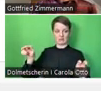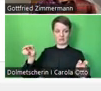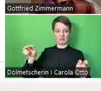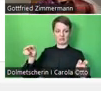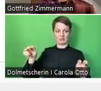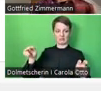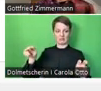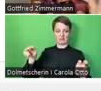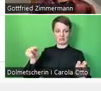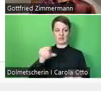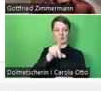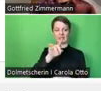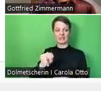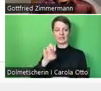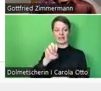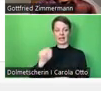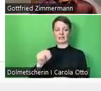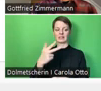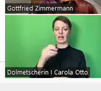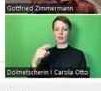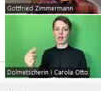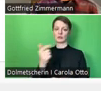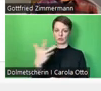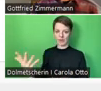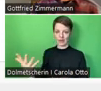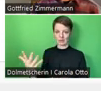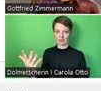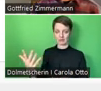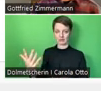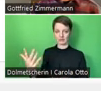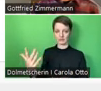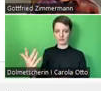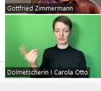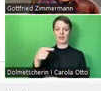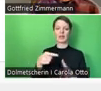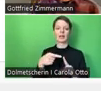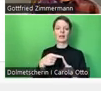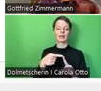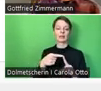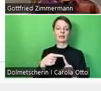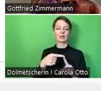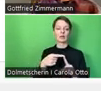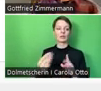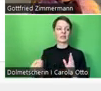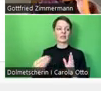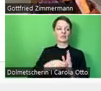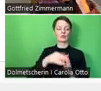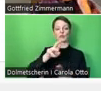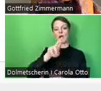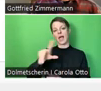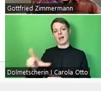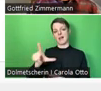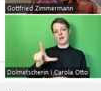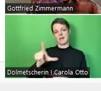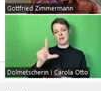aussieht, DIN EN 301 und so weiter, und den Link, also die URL hinterlegen als